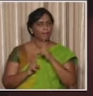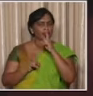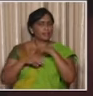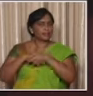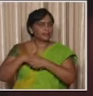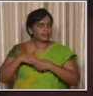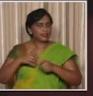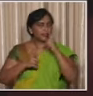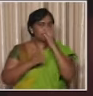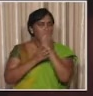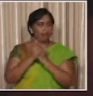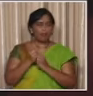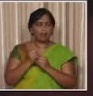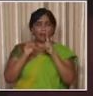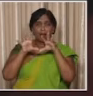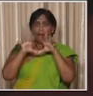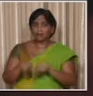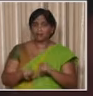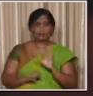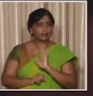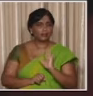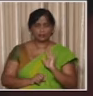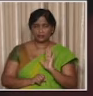ජාතියකට ආගමකට අයිති දෙයක් නෙමෙයි.